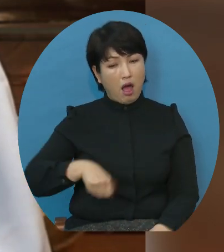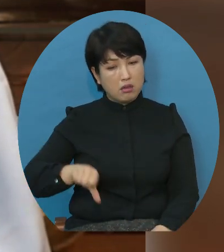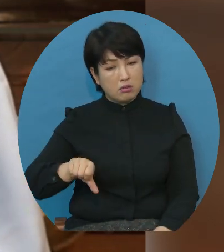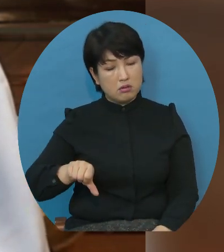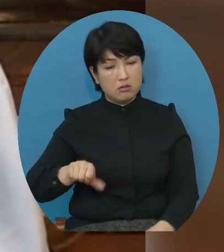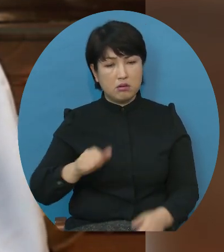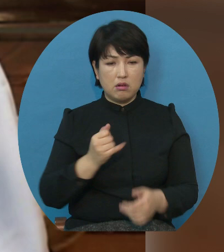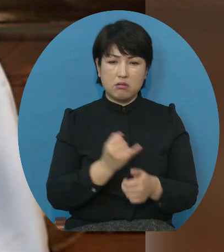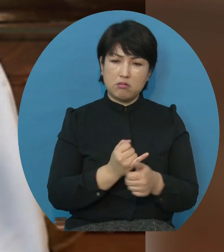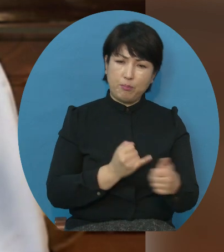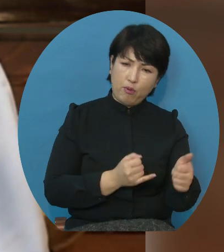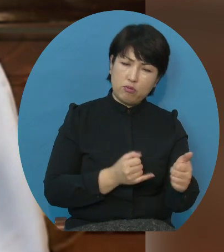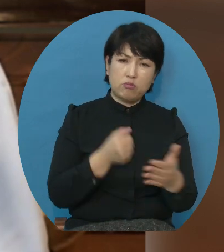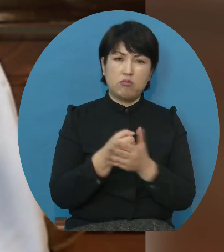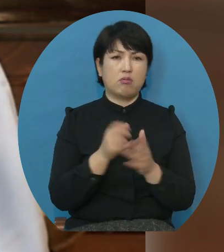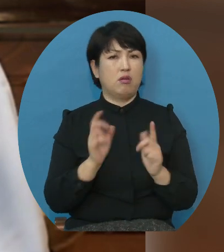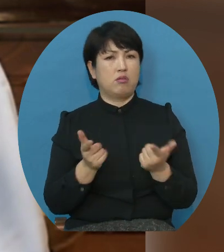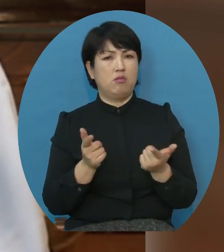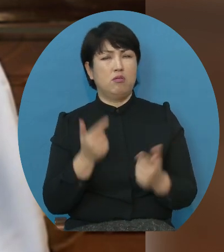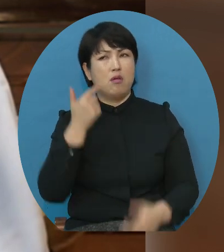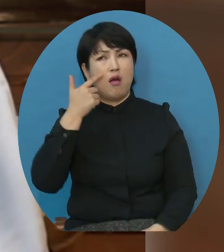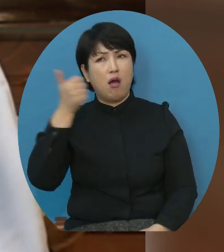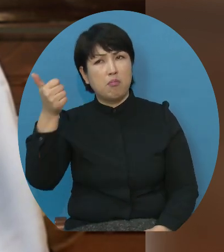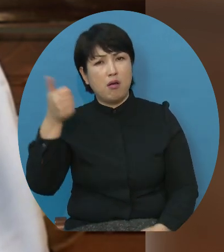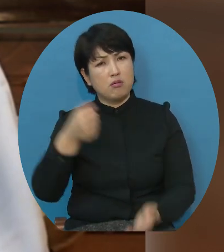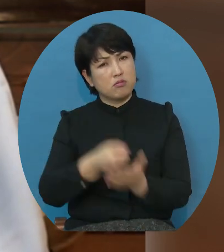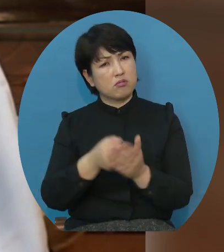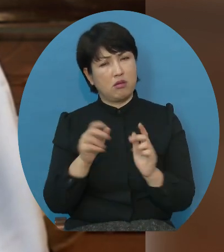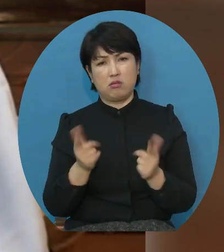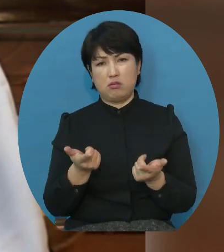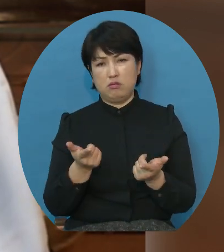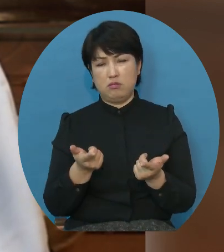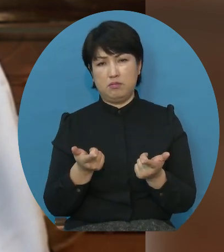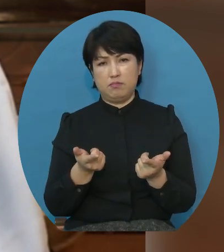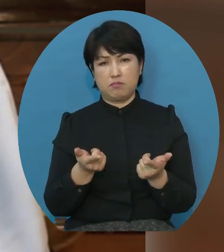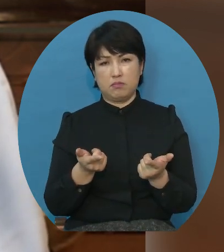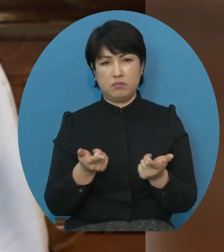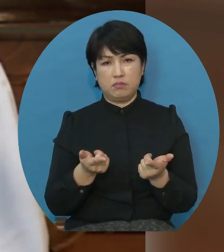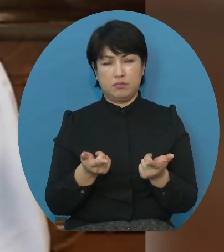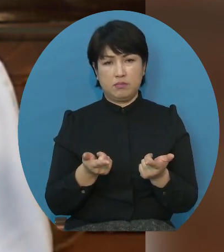아들 다니고 남편 다리야 아버지도 아니고